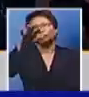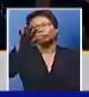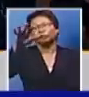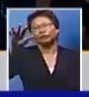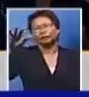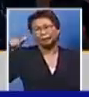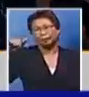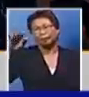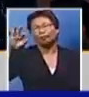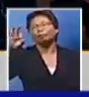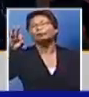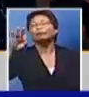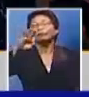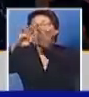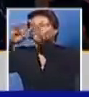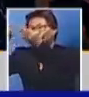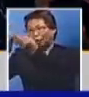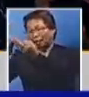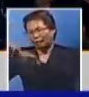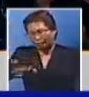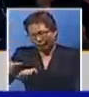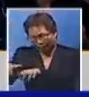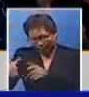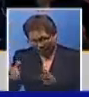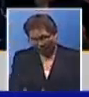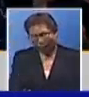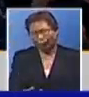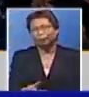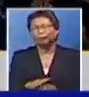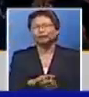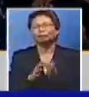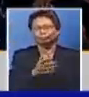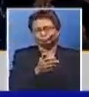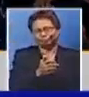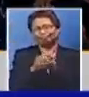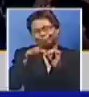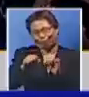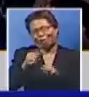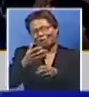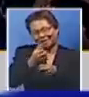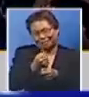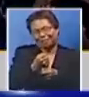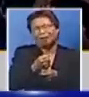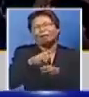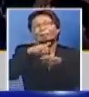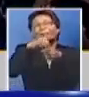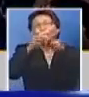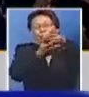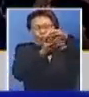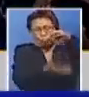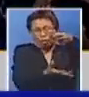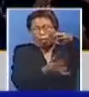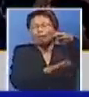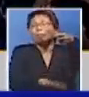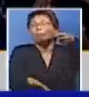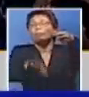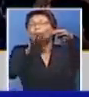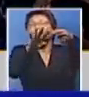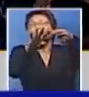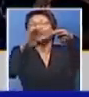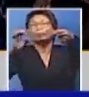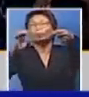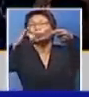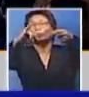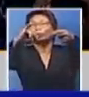94,956 keluarga peneroka yang layak penuh dengan jumlah peruntukan sebanyak